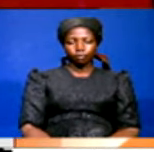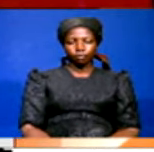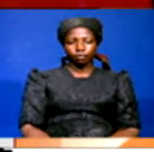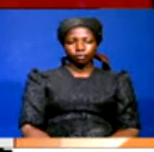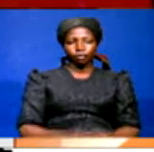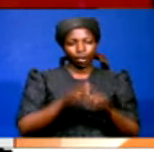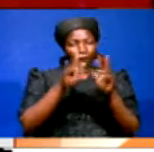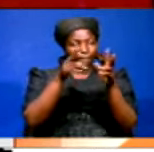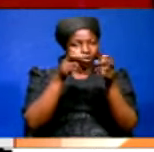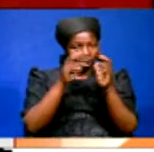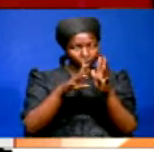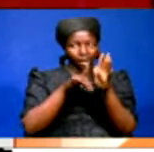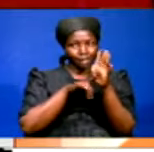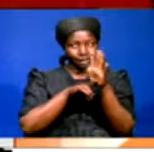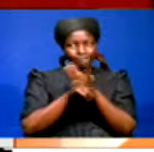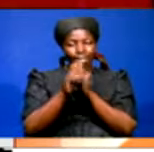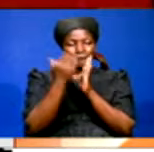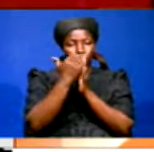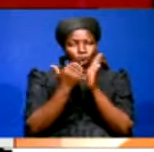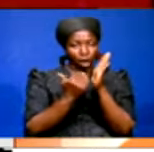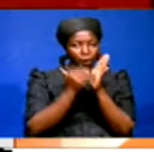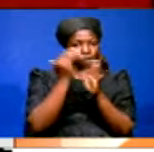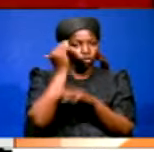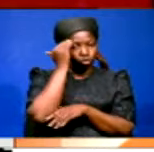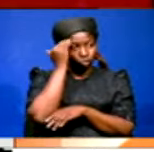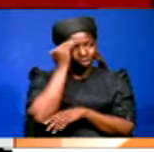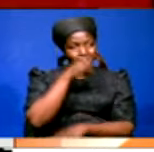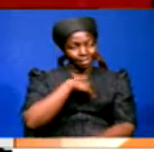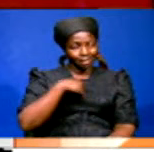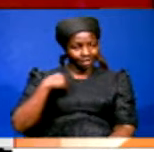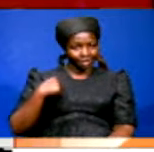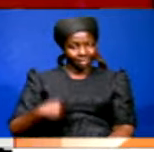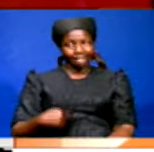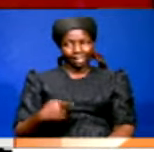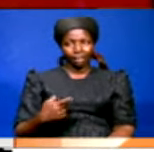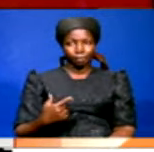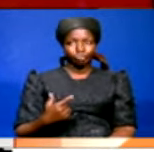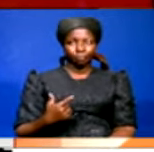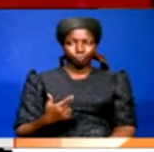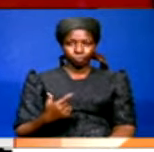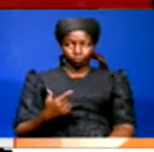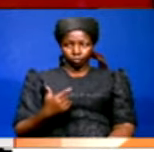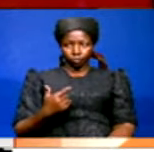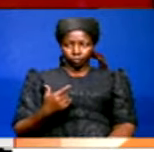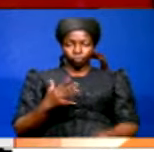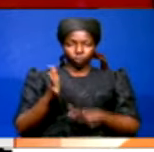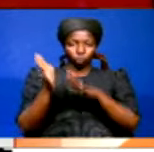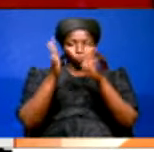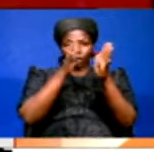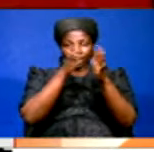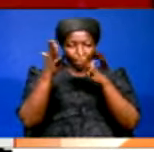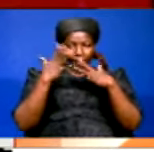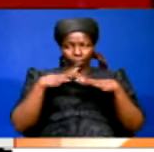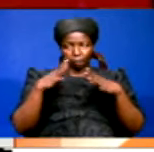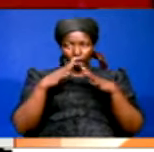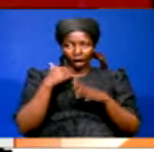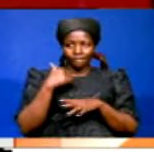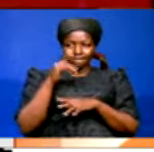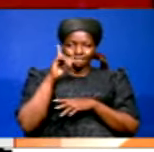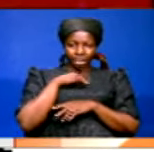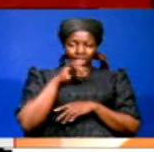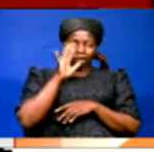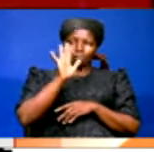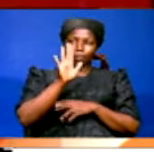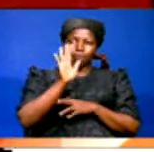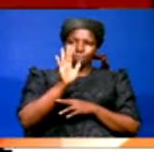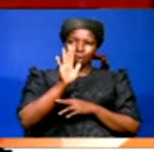Mtazamaji, katika makala ya Ifahamu China, wanaanga katika eneo la Shenzhou wamekamilisha matembezi yao ya kwanza katika anga za